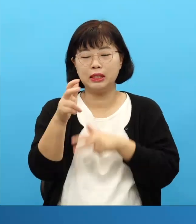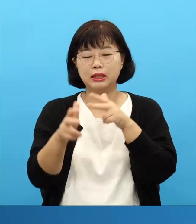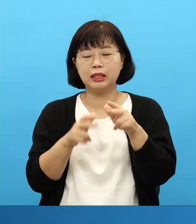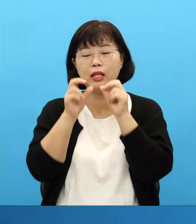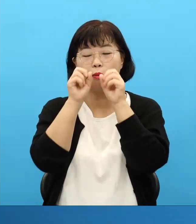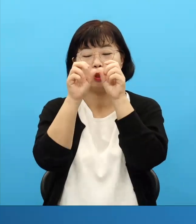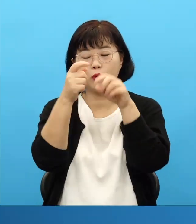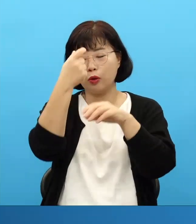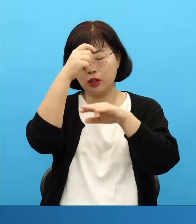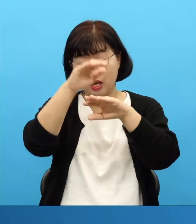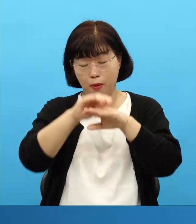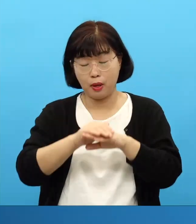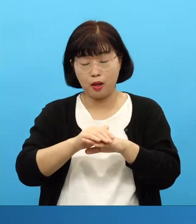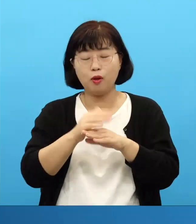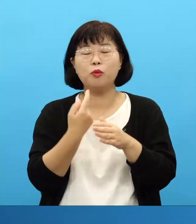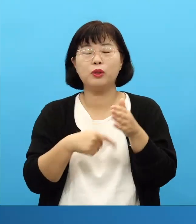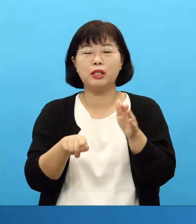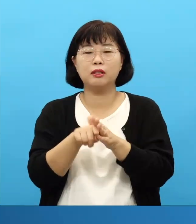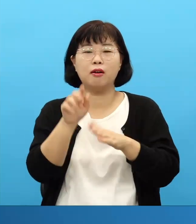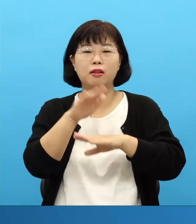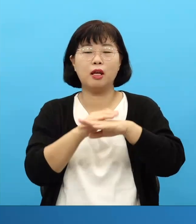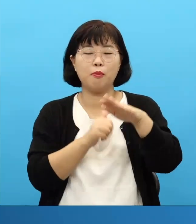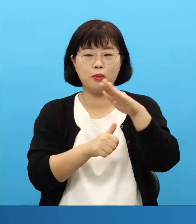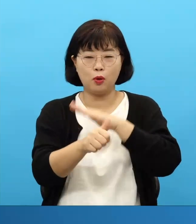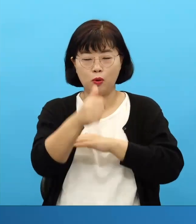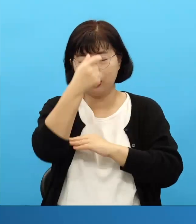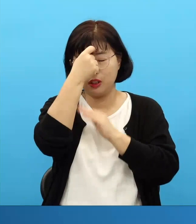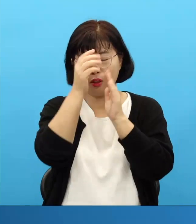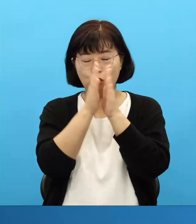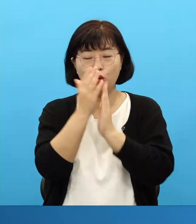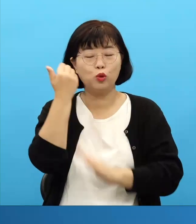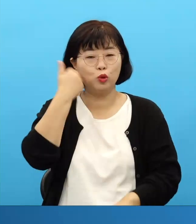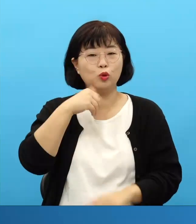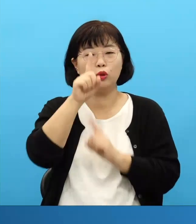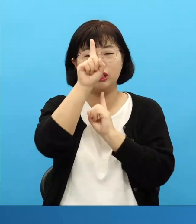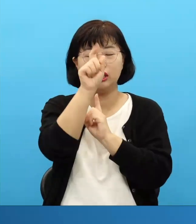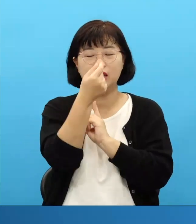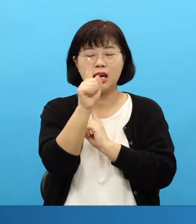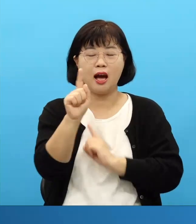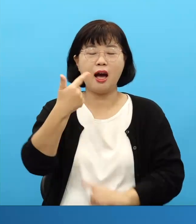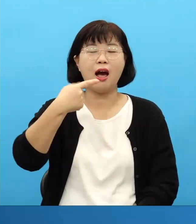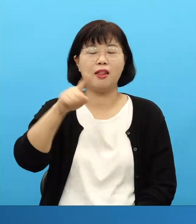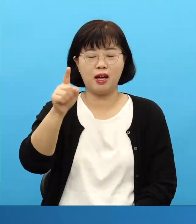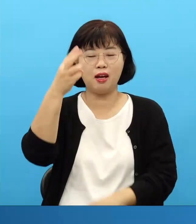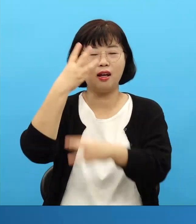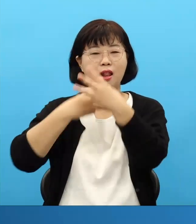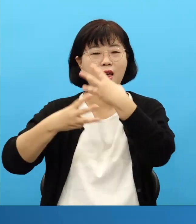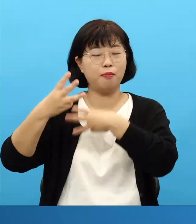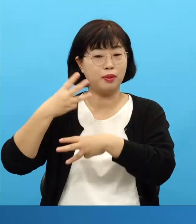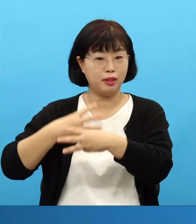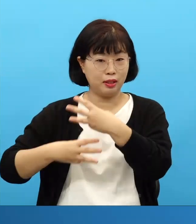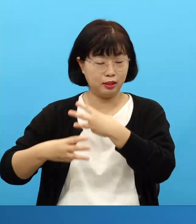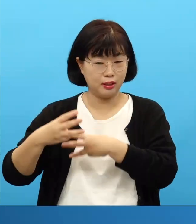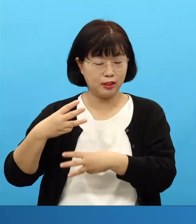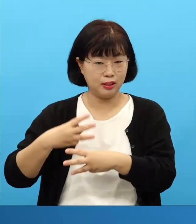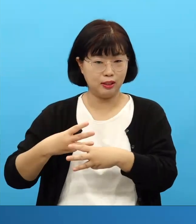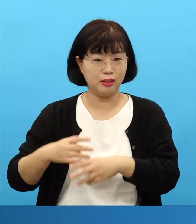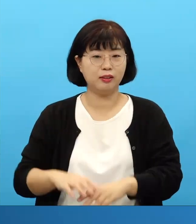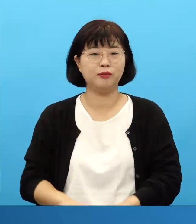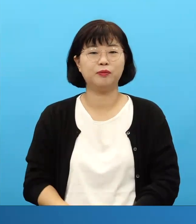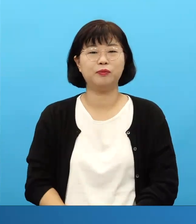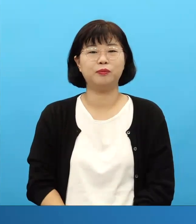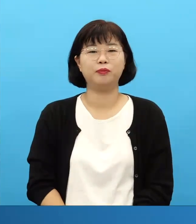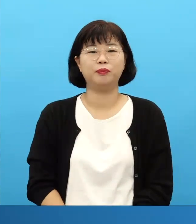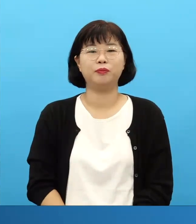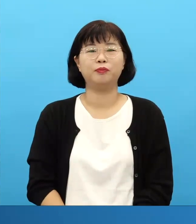위해 주은의 교회를 섬기는 이하나 렘넌트 대표로 기도해 주시겠습니다. The prayer for the business industry message will be given by Hannah Lee